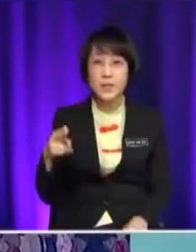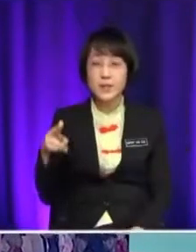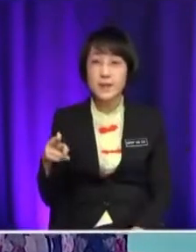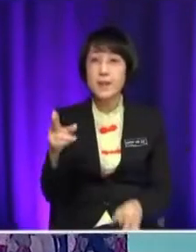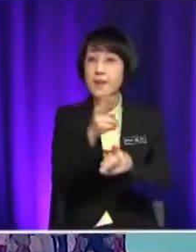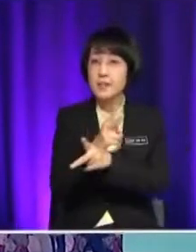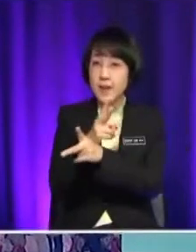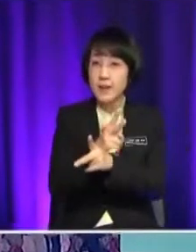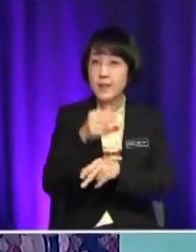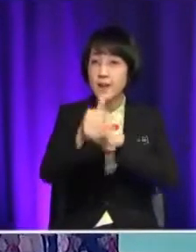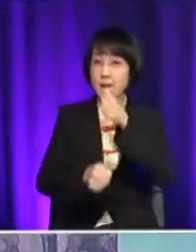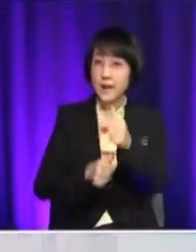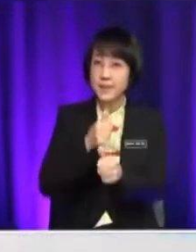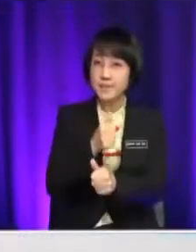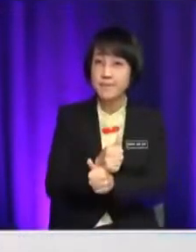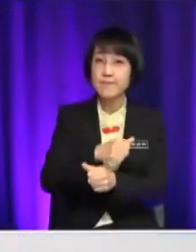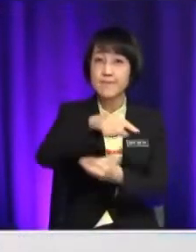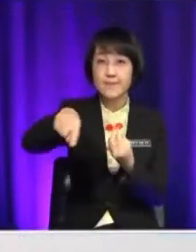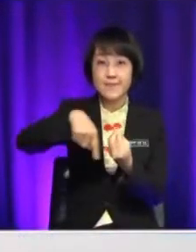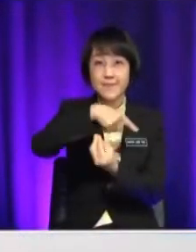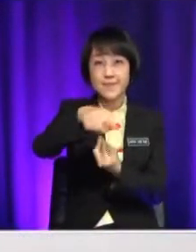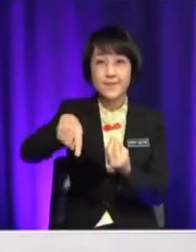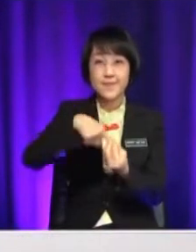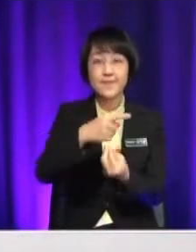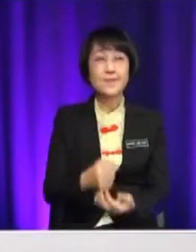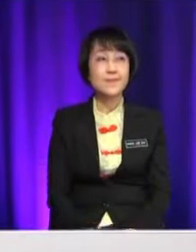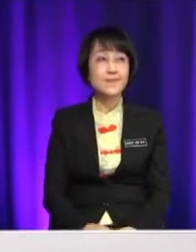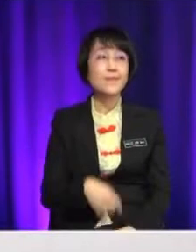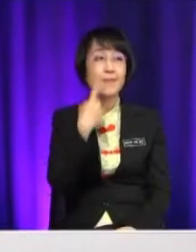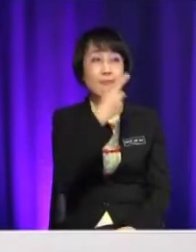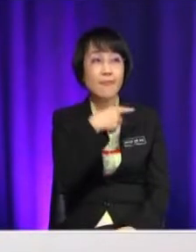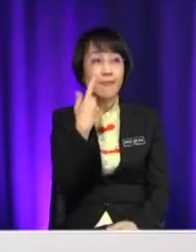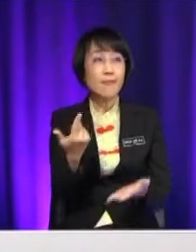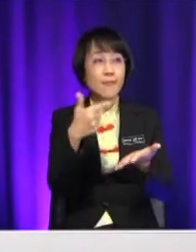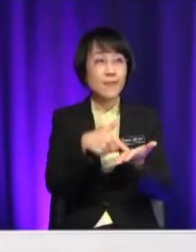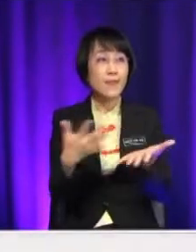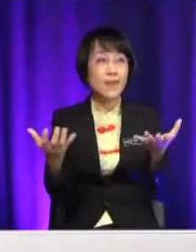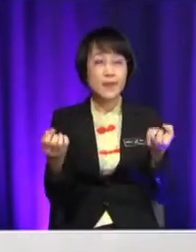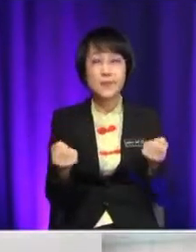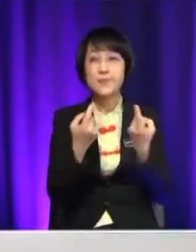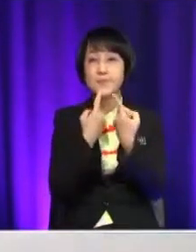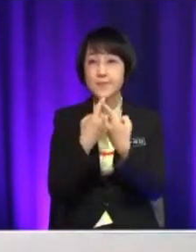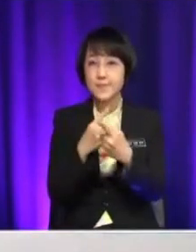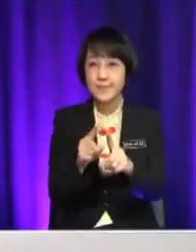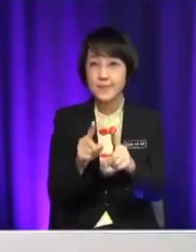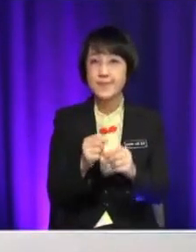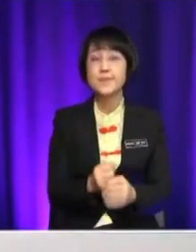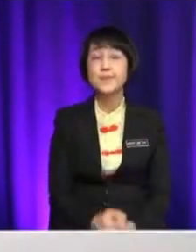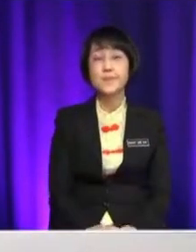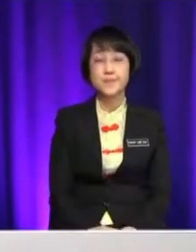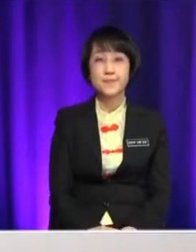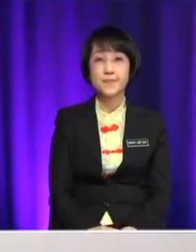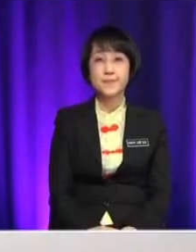tentang pelancong hijau? Siapa agaknya? Okey, Yus. Silakan Yus. Yus.